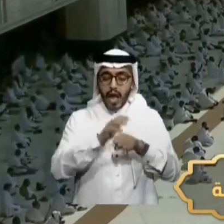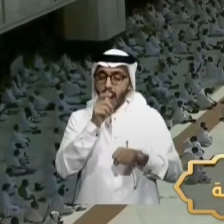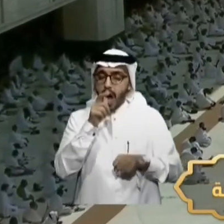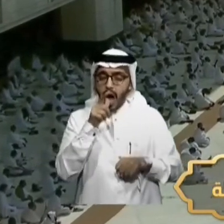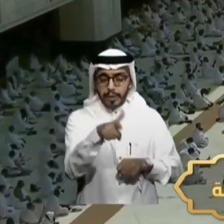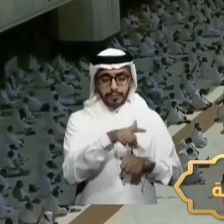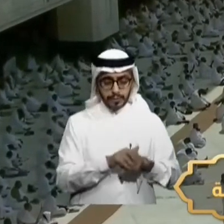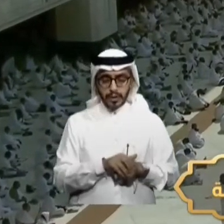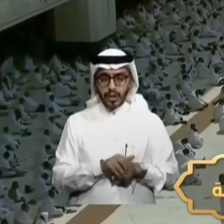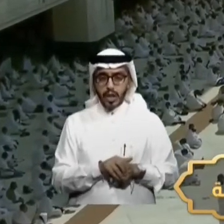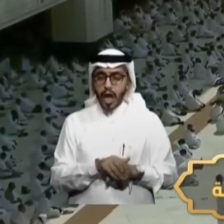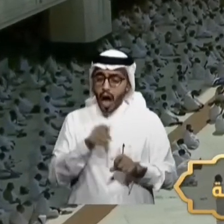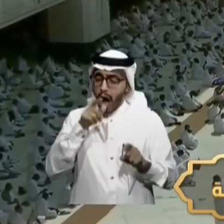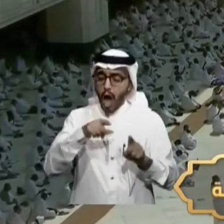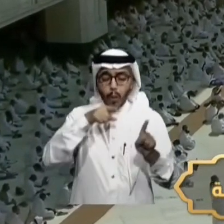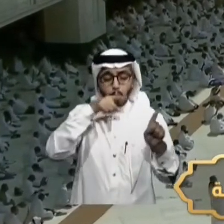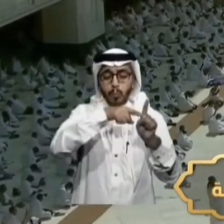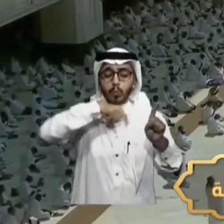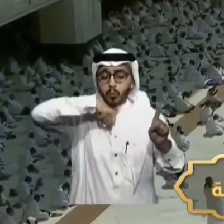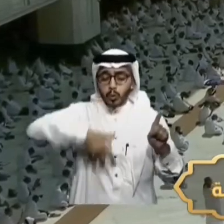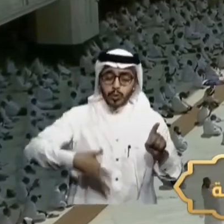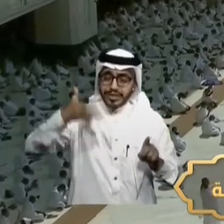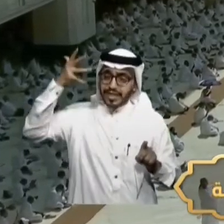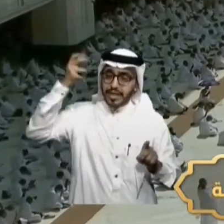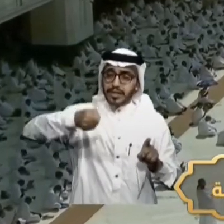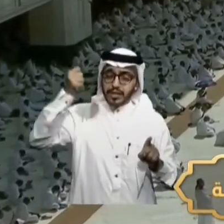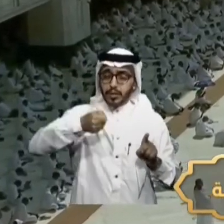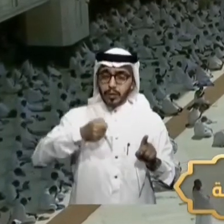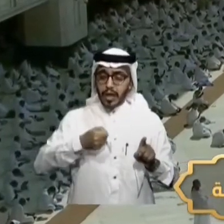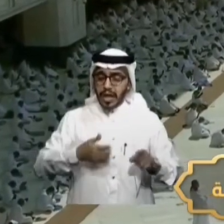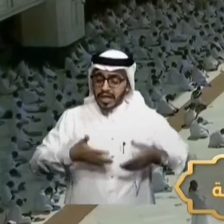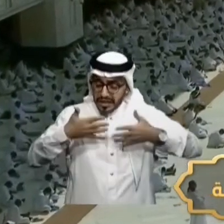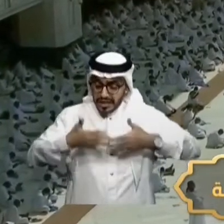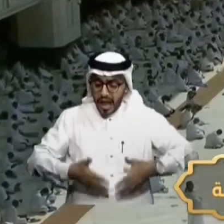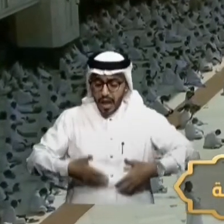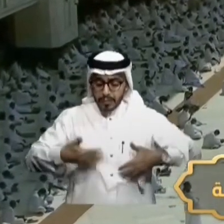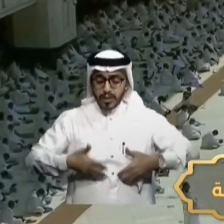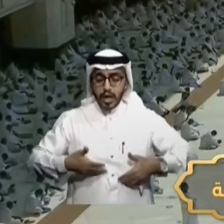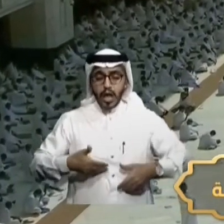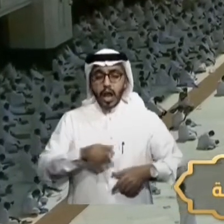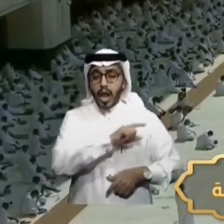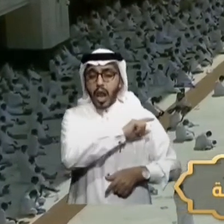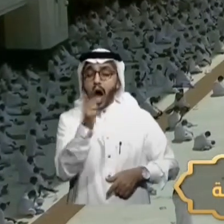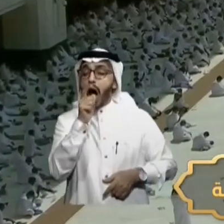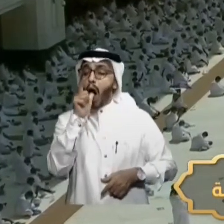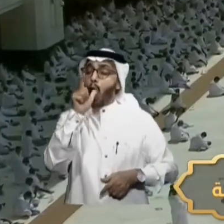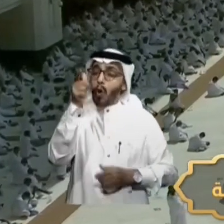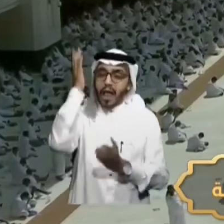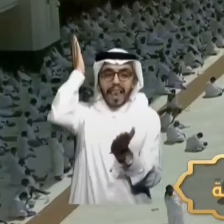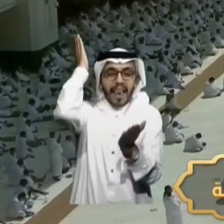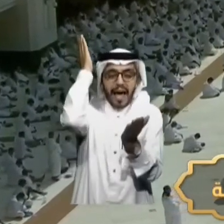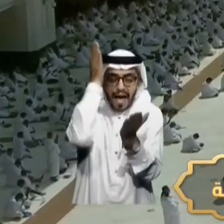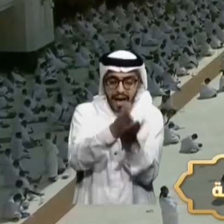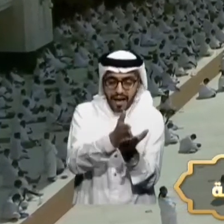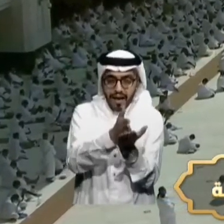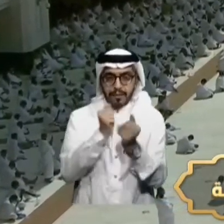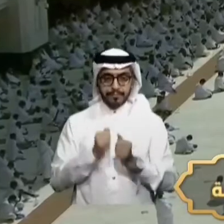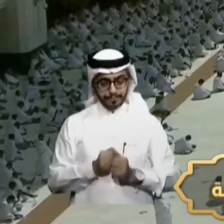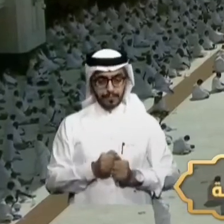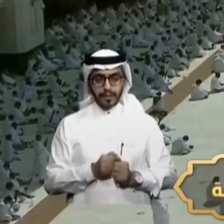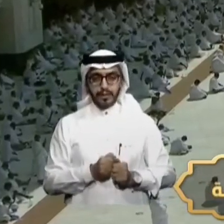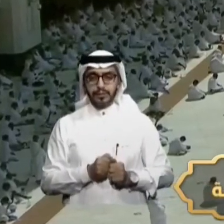قال: قالوا: يا رسول الله، إنك تداعبنا. قال: إني لا أقول إلا